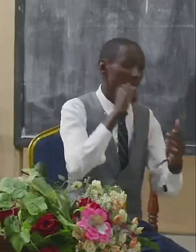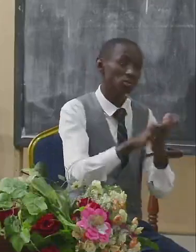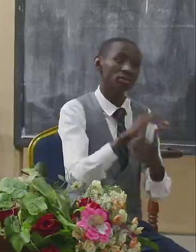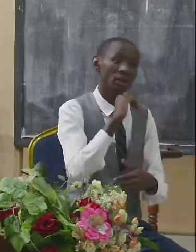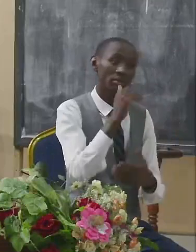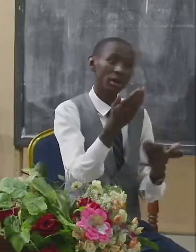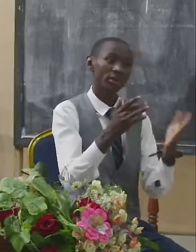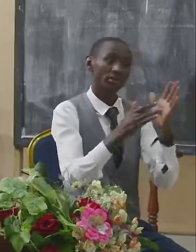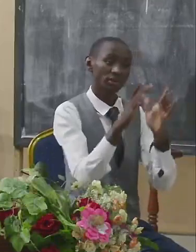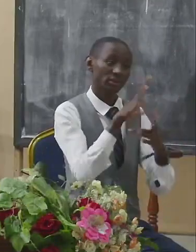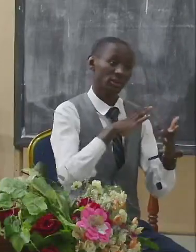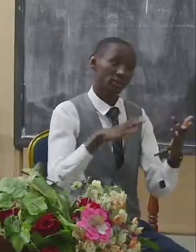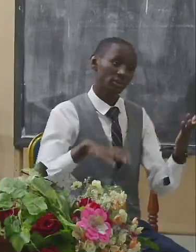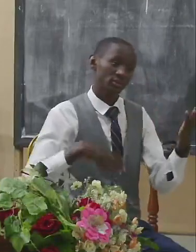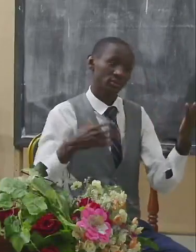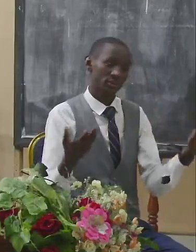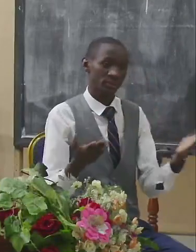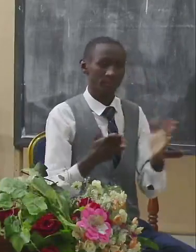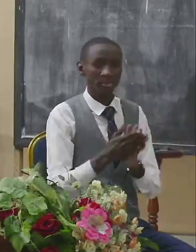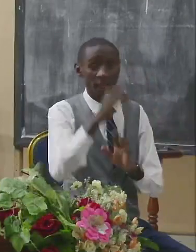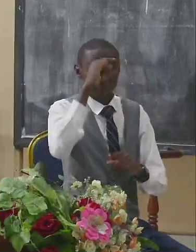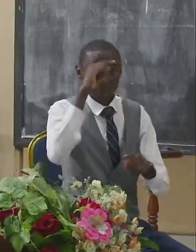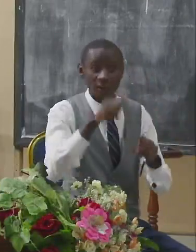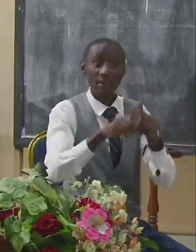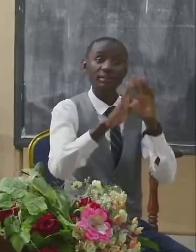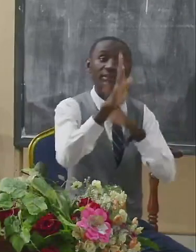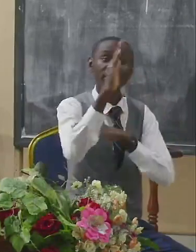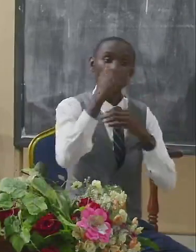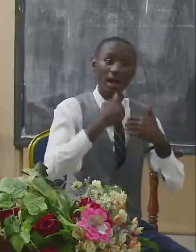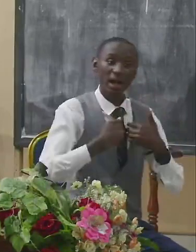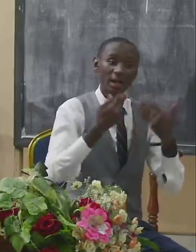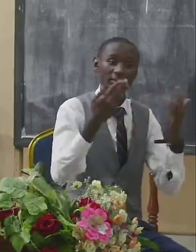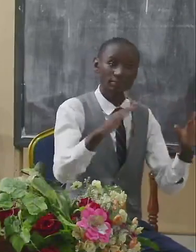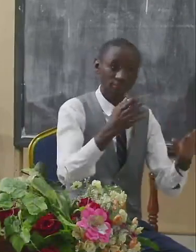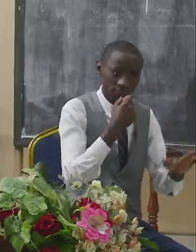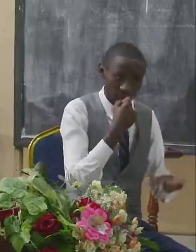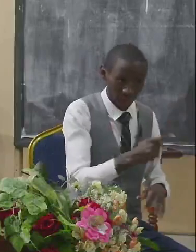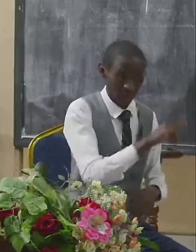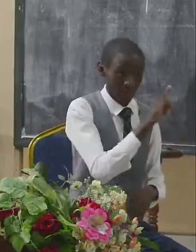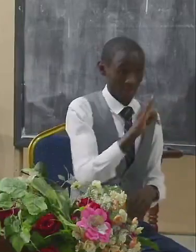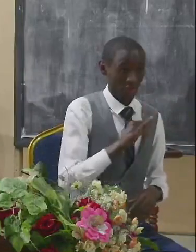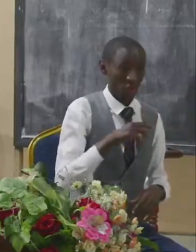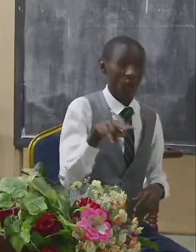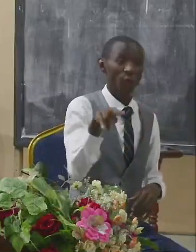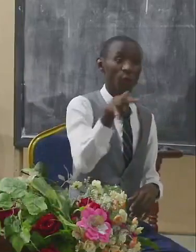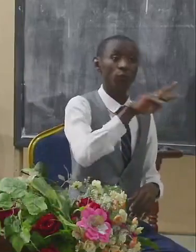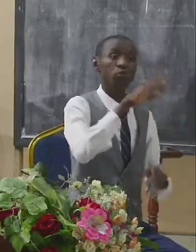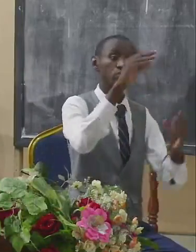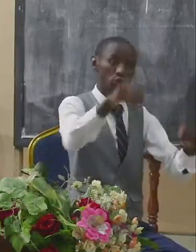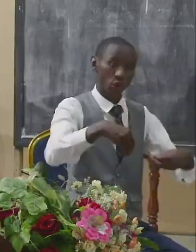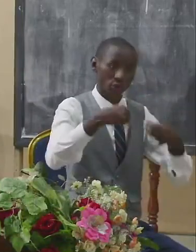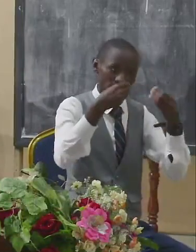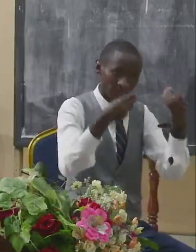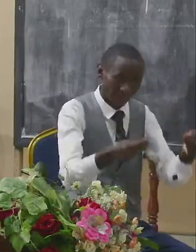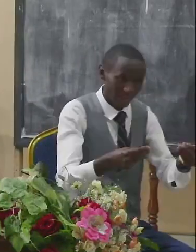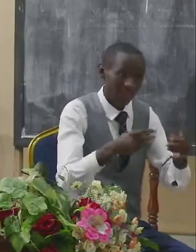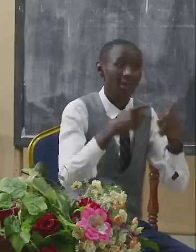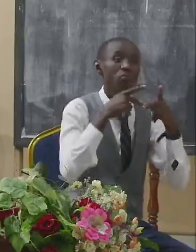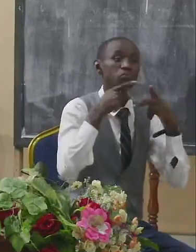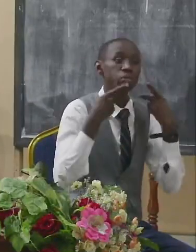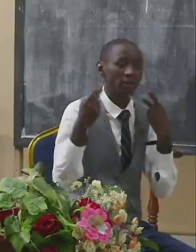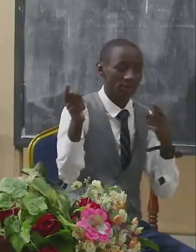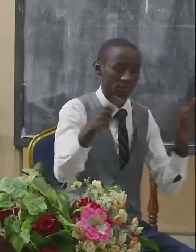harusi. Frère, Dieu a dit, ndugu Mungu alisema, je vous donnerai nitawapa le berger selon mon